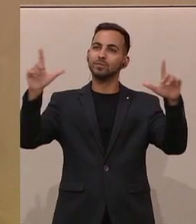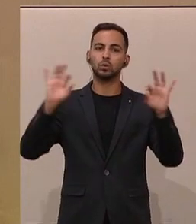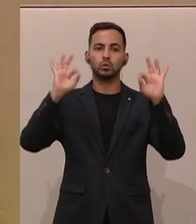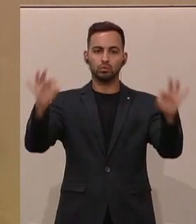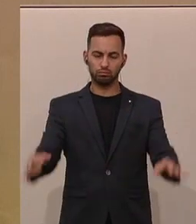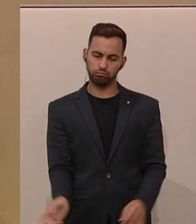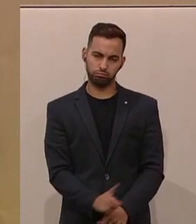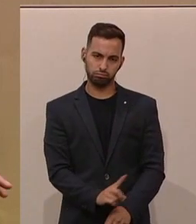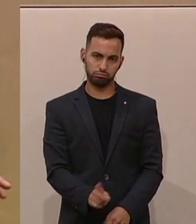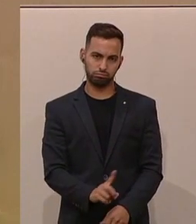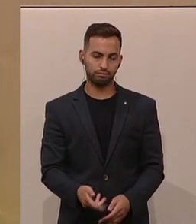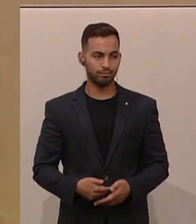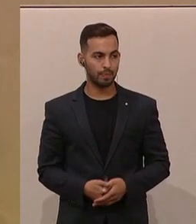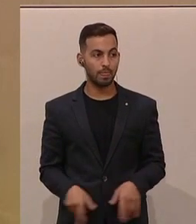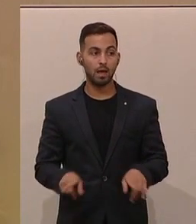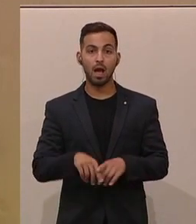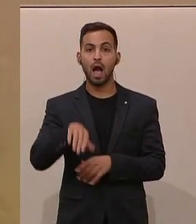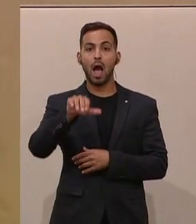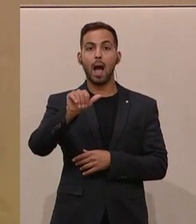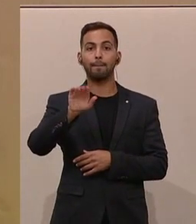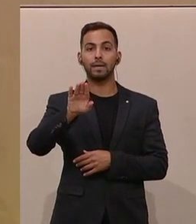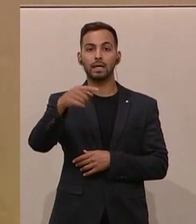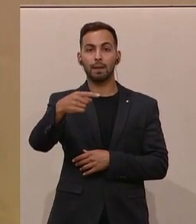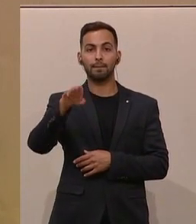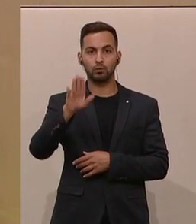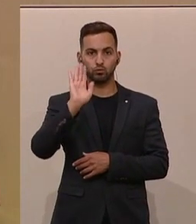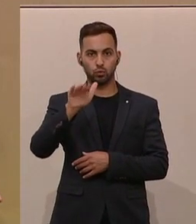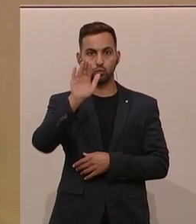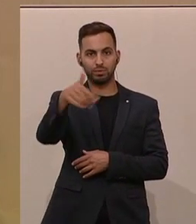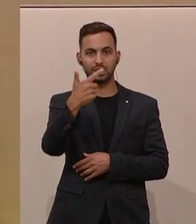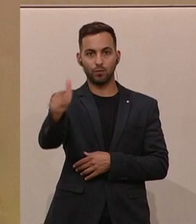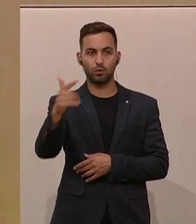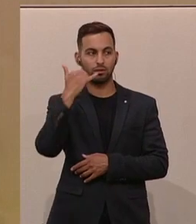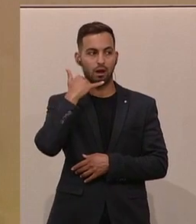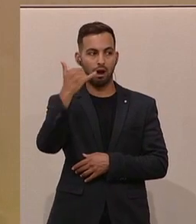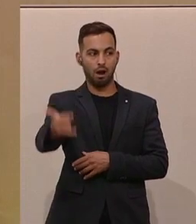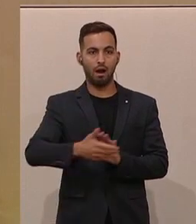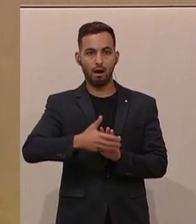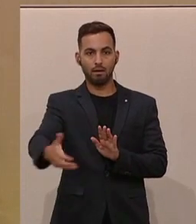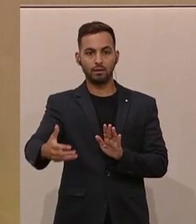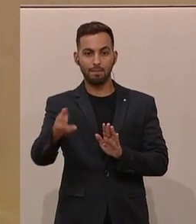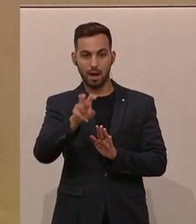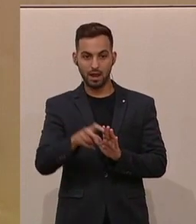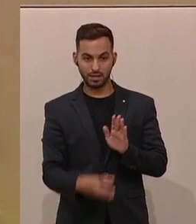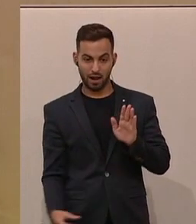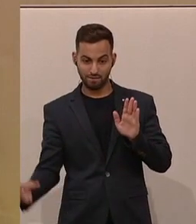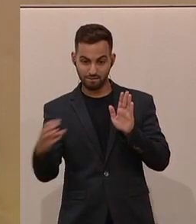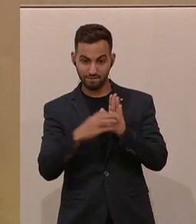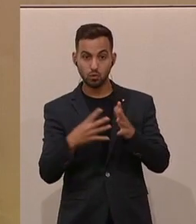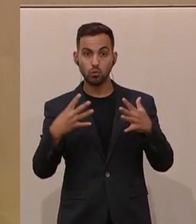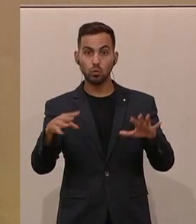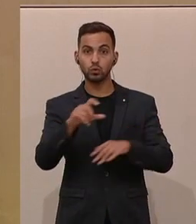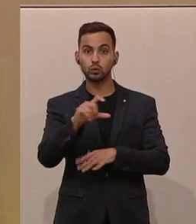nicht zumutbar. Das ABGB ist über 200 Jahre alt und der Paragraph, den wir hier heute ergänzen, wurde das letzte Mal im